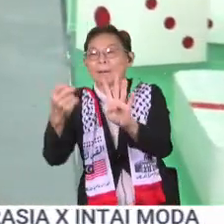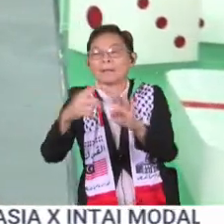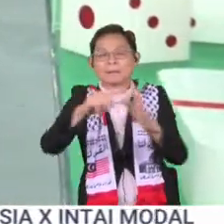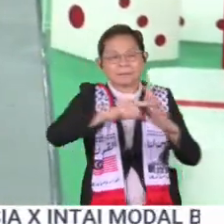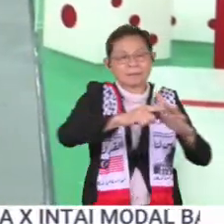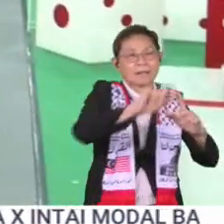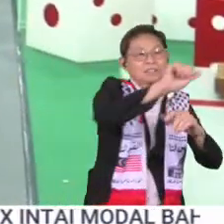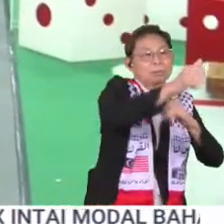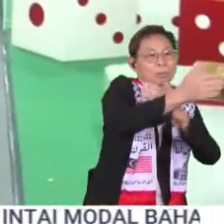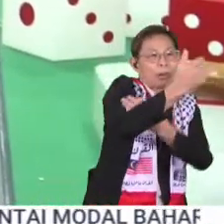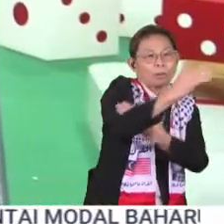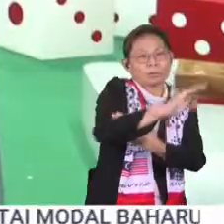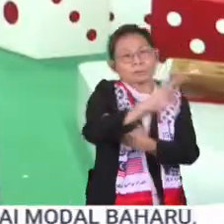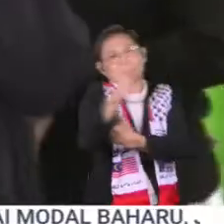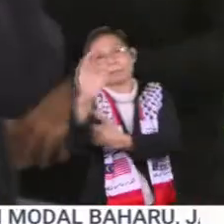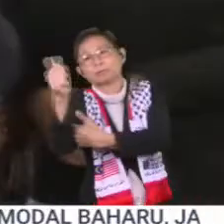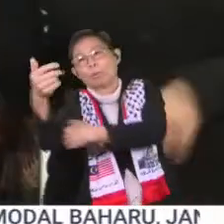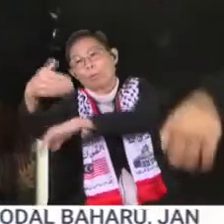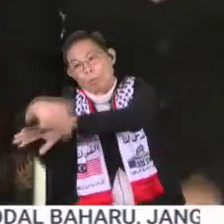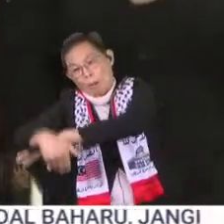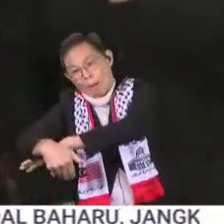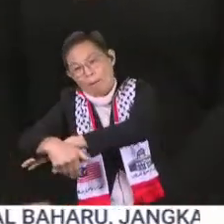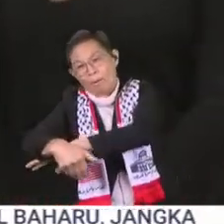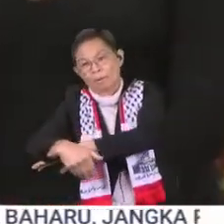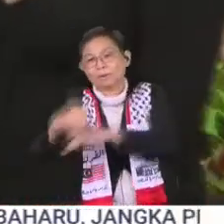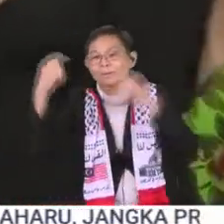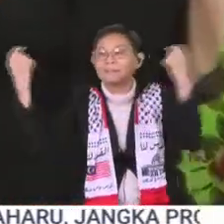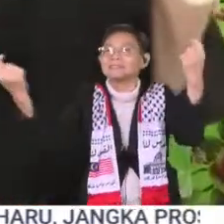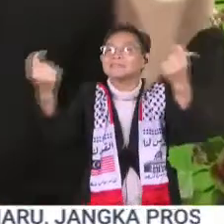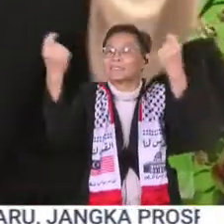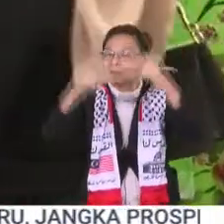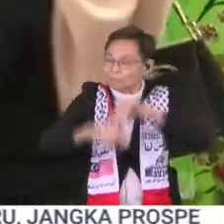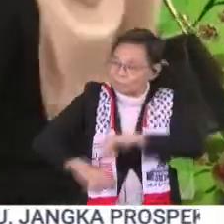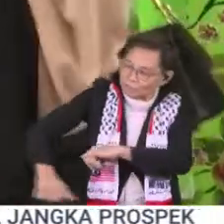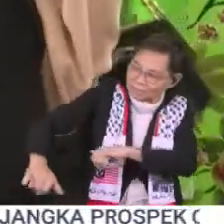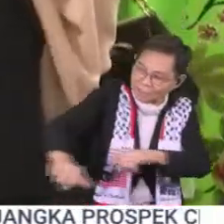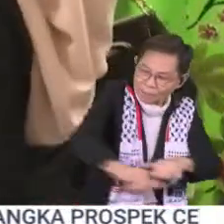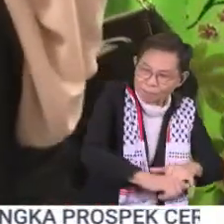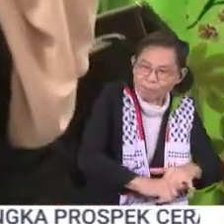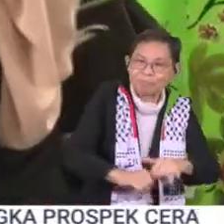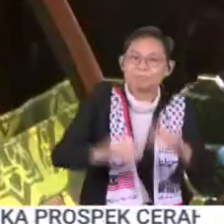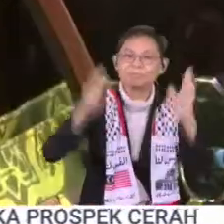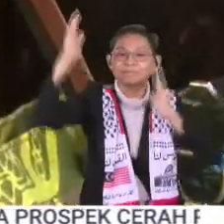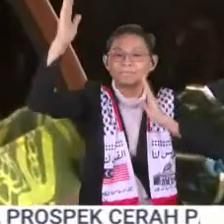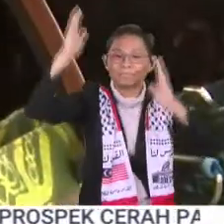10 pagi hingga 10 malam itu juga disambut serentak di seluruh negara.